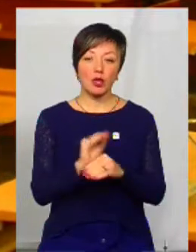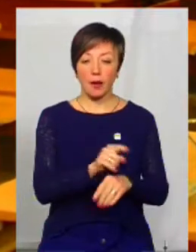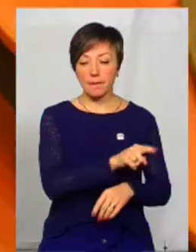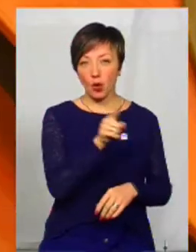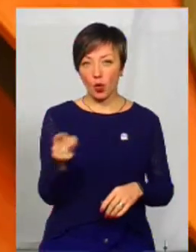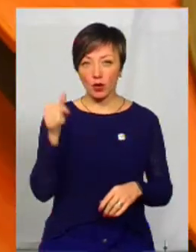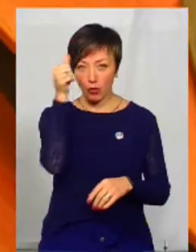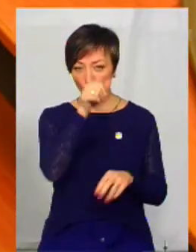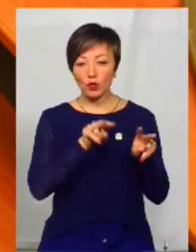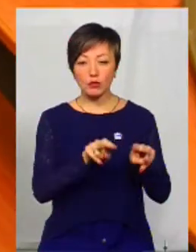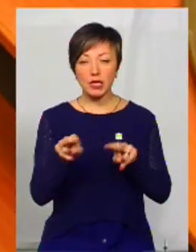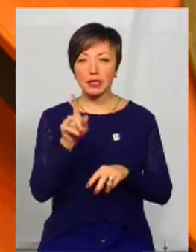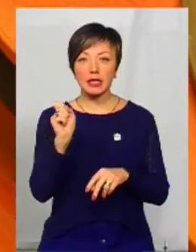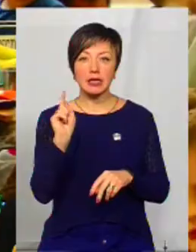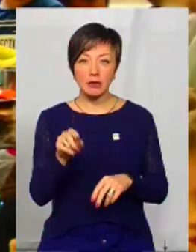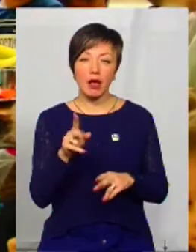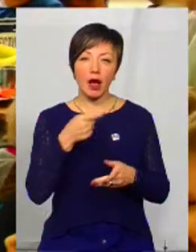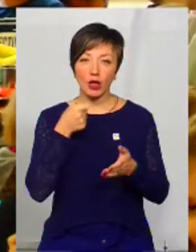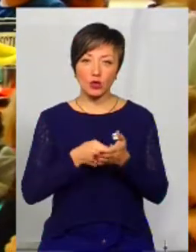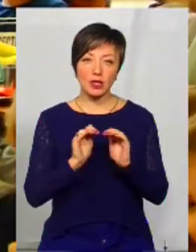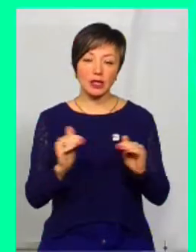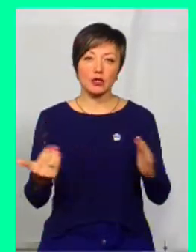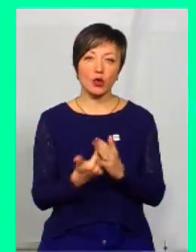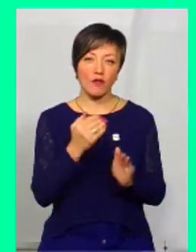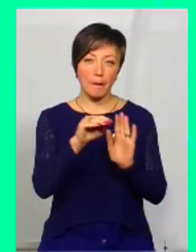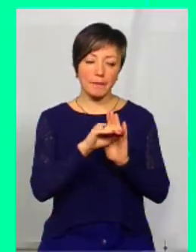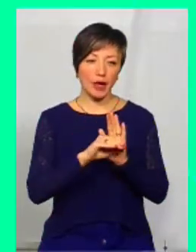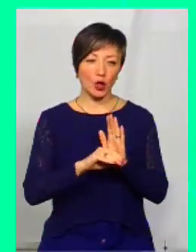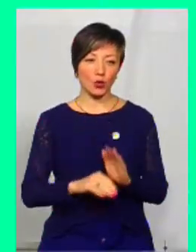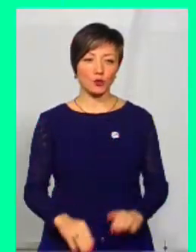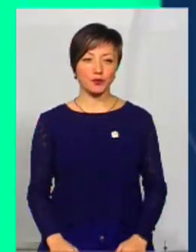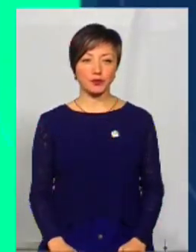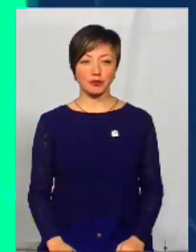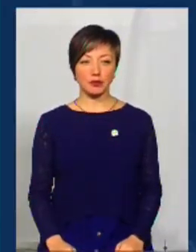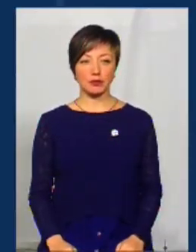протягом року будуть спостерігати за тим, як харчуються діти за новим меню.